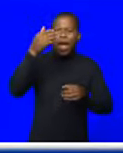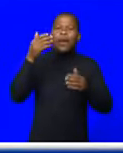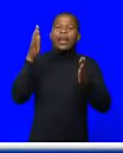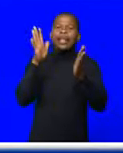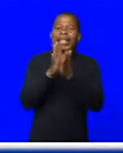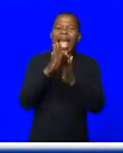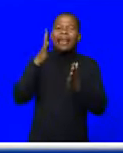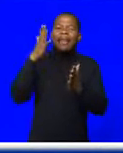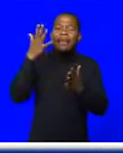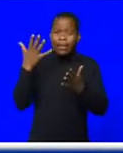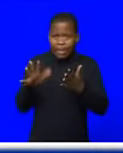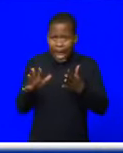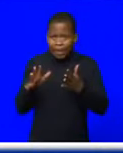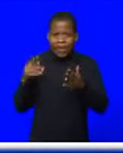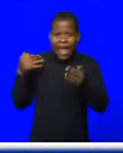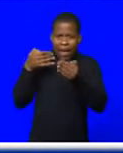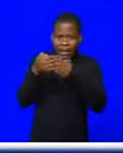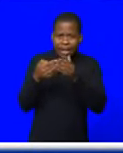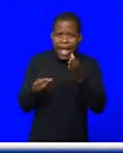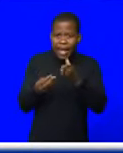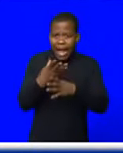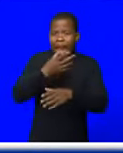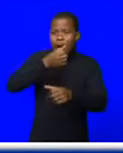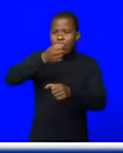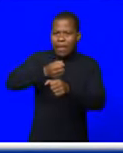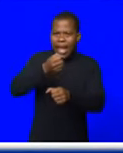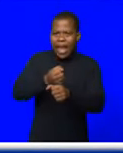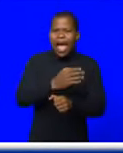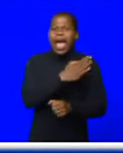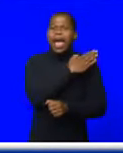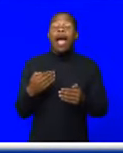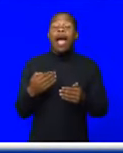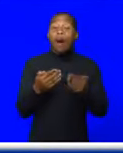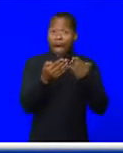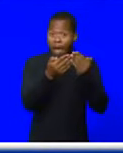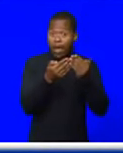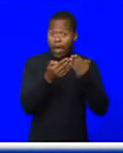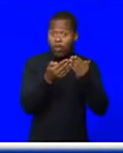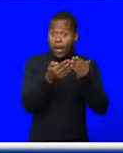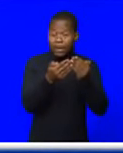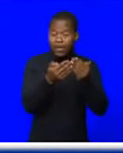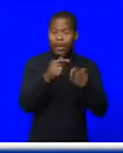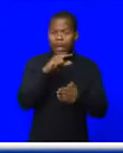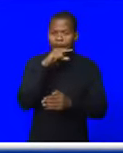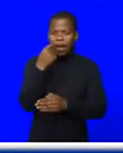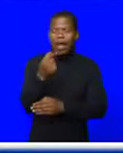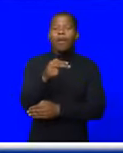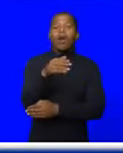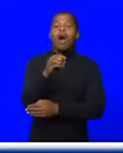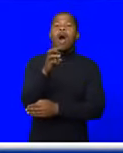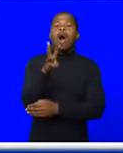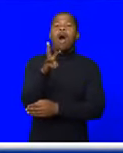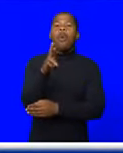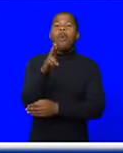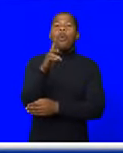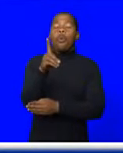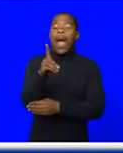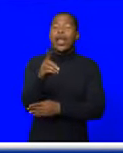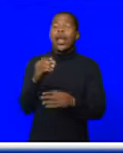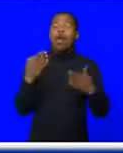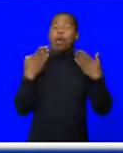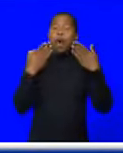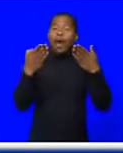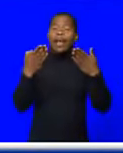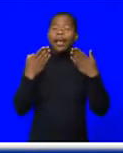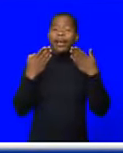kusebenta kuleli. Ukuvuna yetemfundo kuleli Lady Howard ibongelela abafundi iconza kahle ukuthi bafundzile ngesikhathi sokubheduka